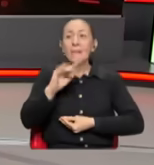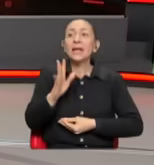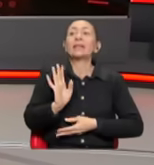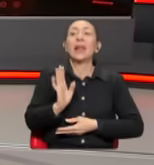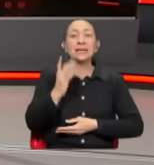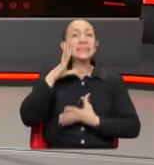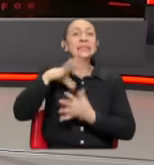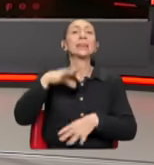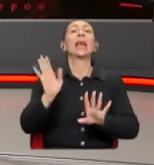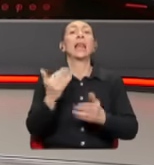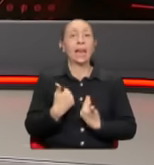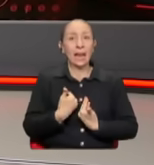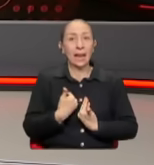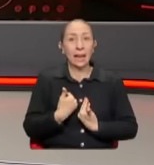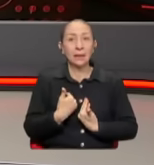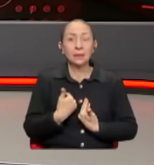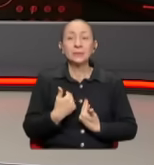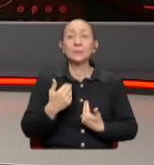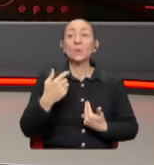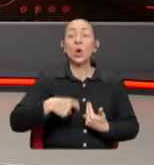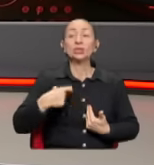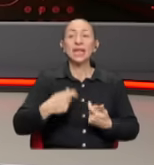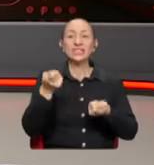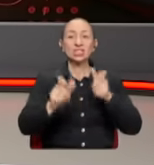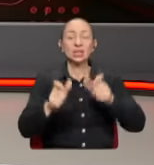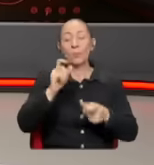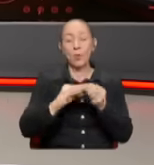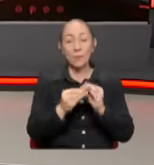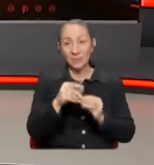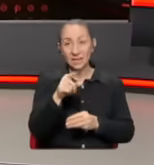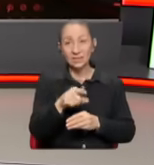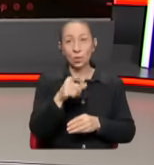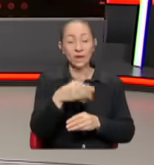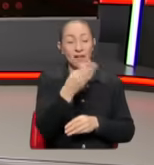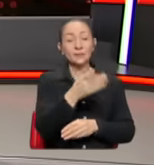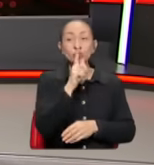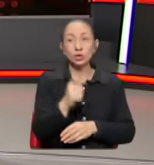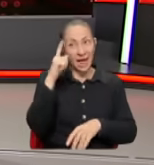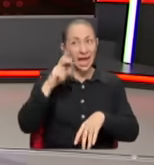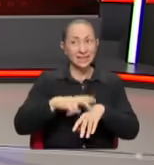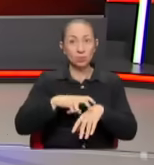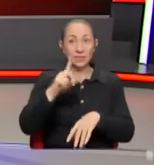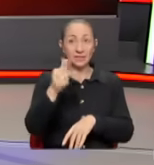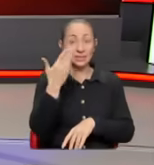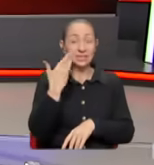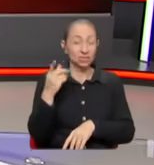İnanılır gibi değil yani. Taşeron işçilerin sorunlarını, onlara verilen sözleri hatırlatıyor bir